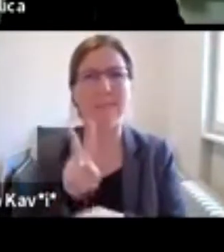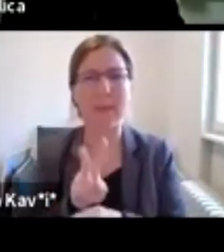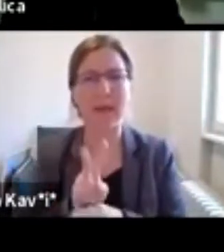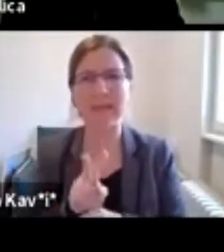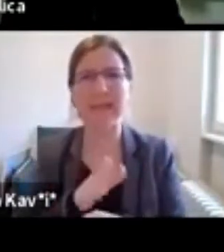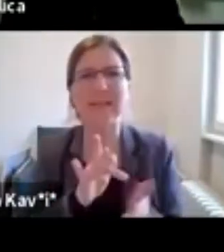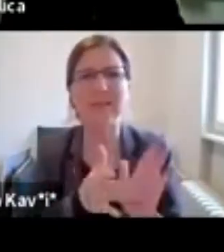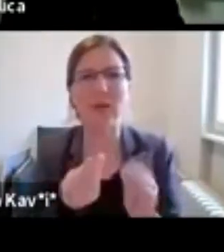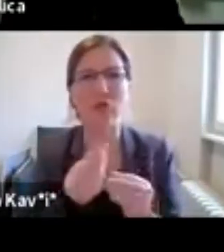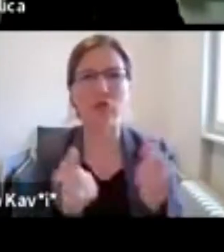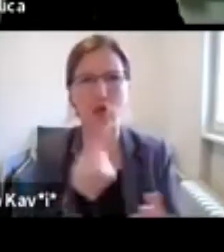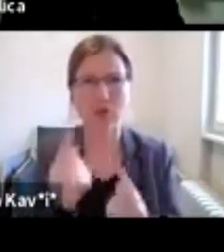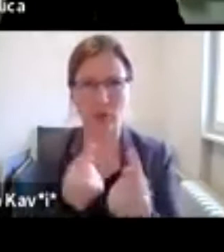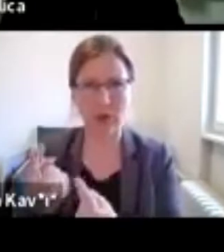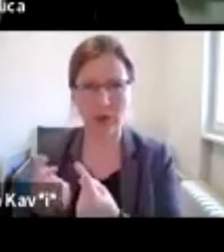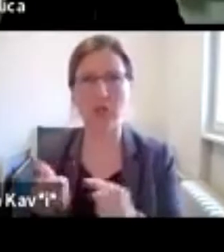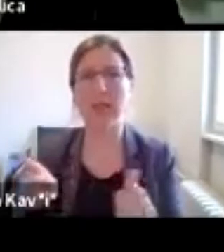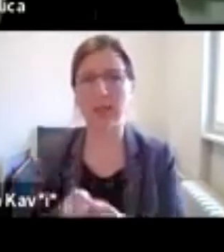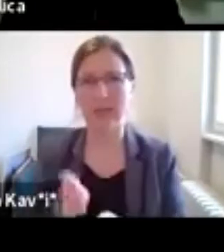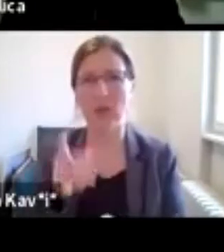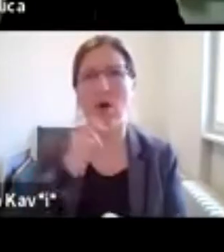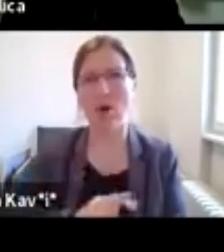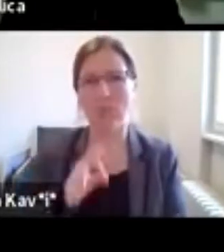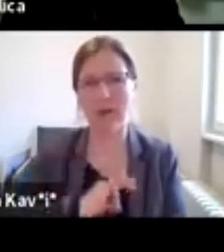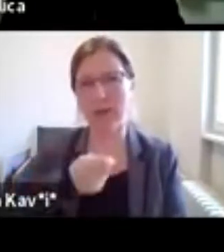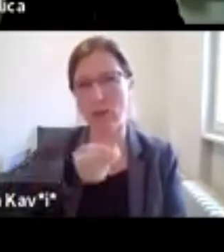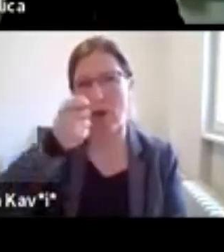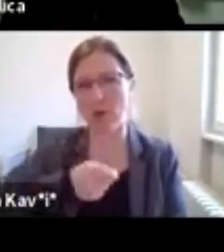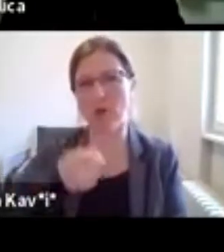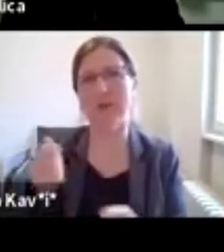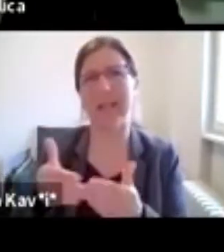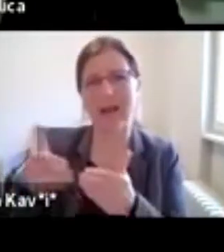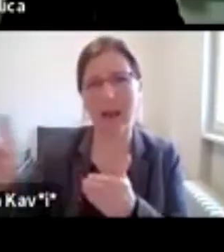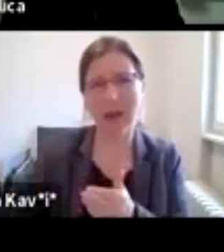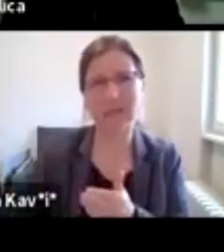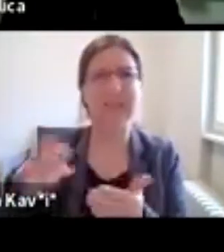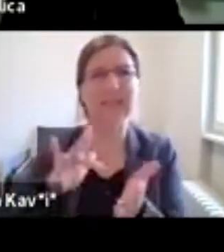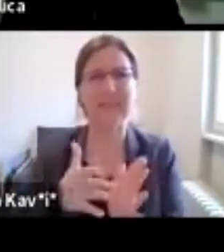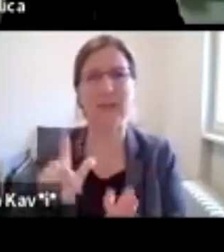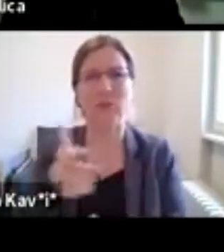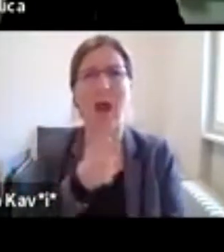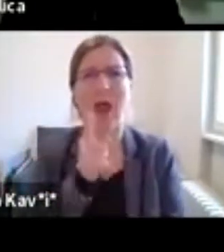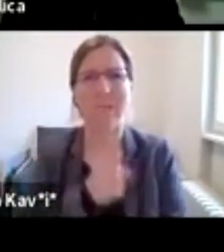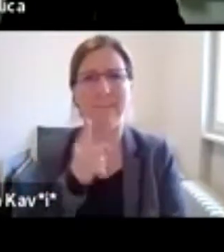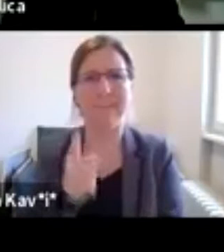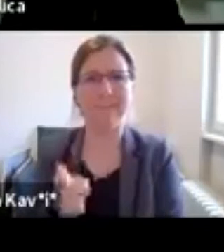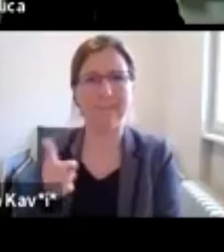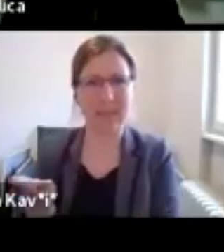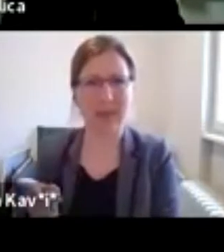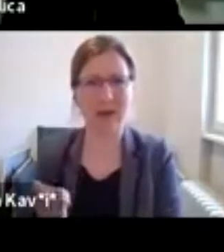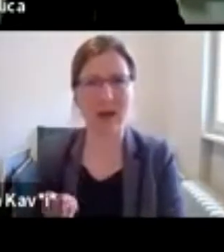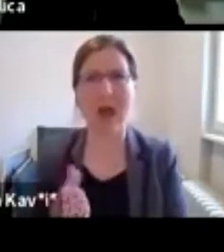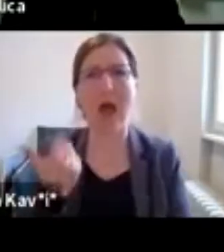i moraju paziti na distancu i na sve propisane mjere. Ono što je posebno i što možemo izdvojiti